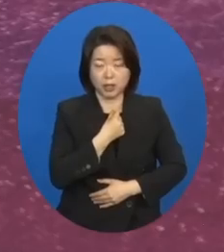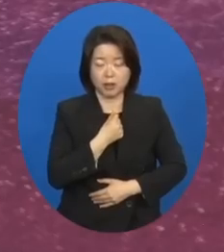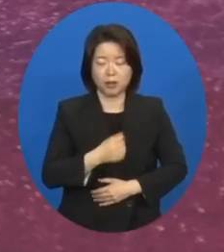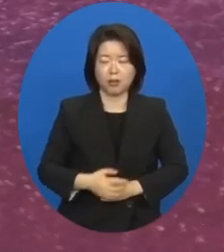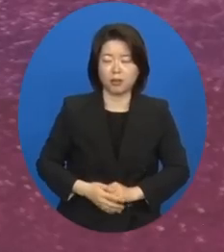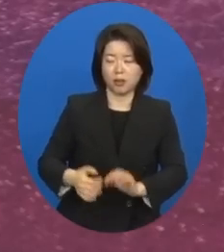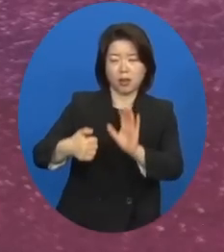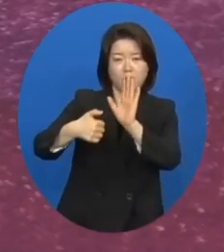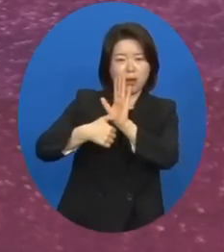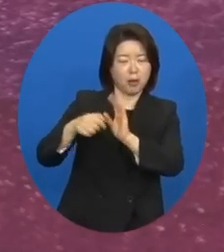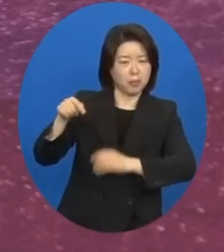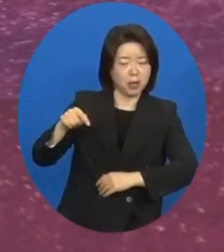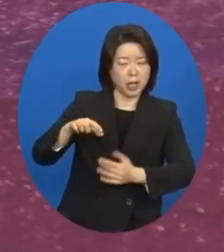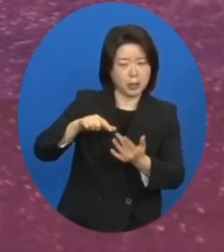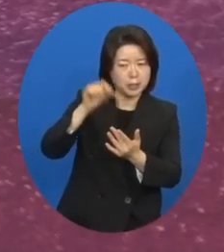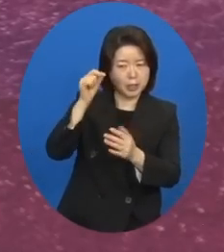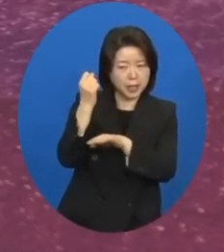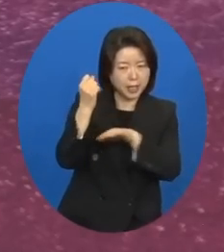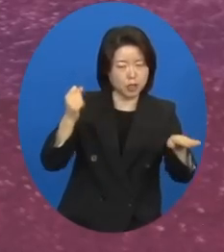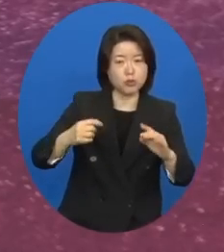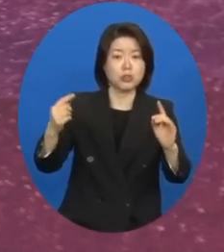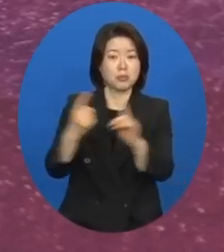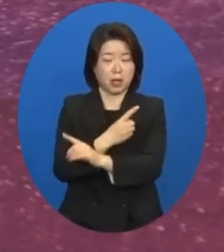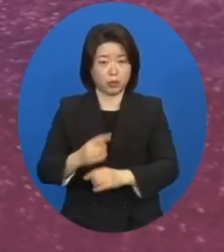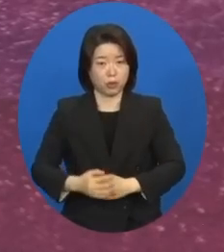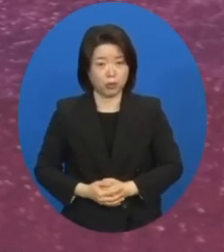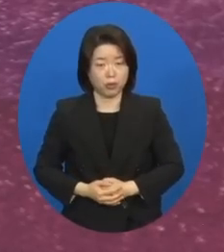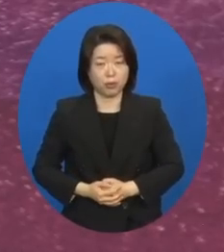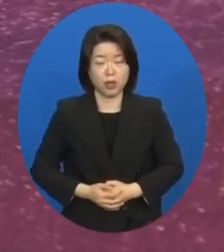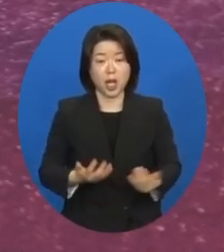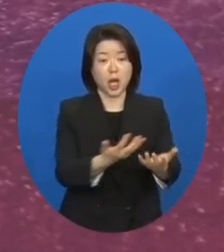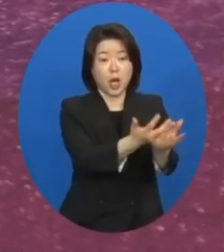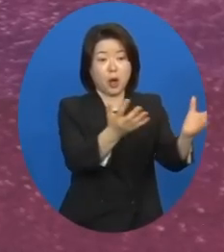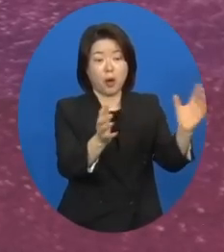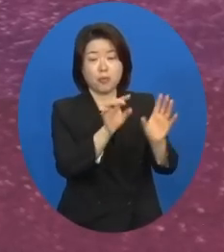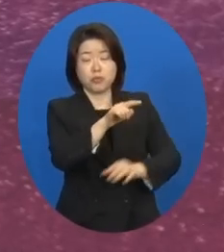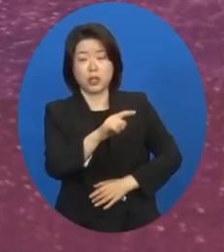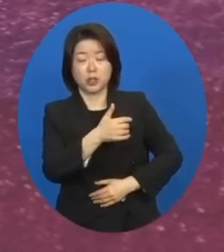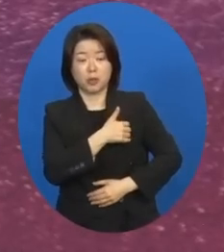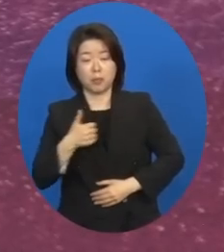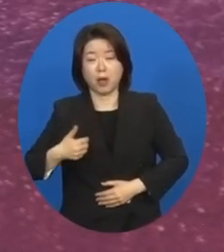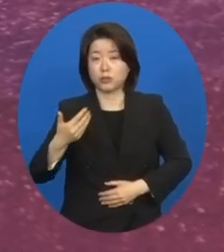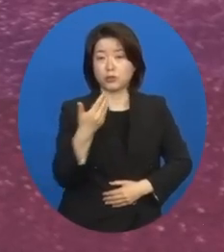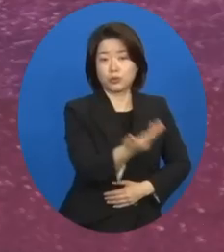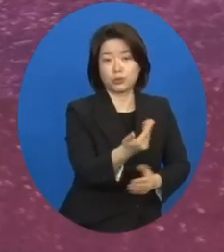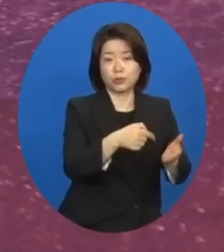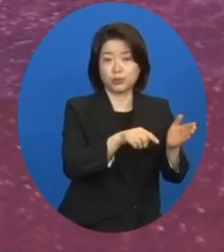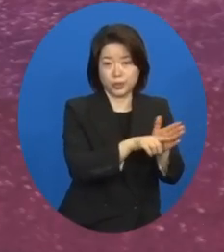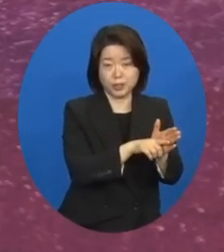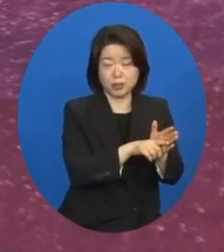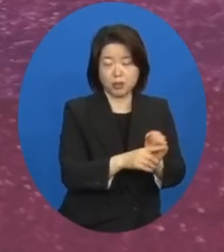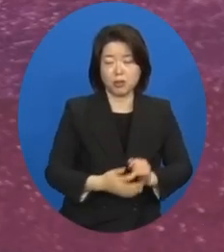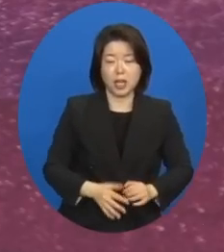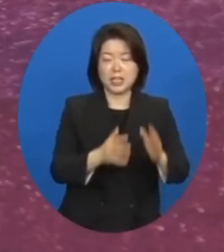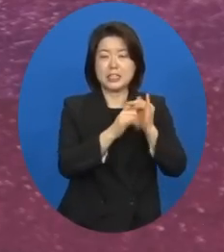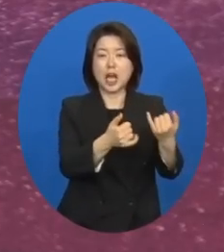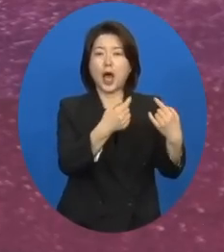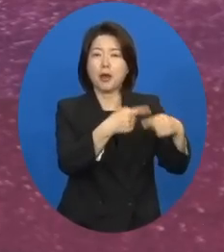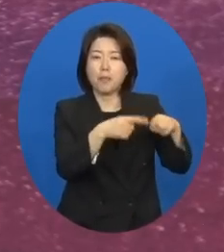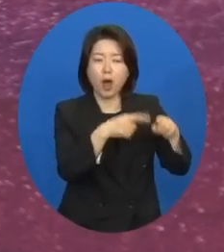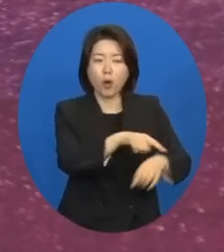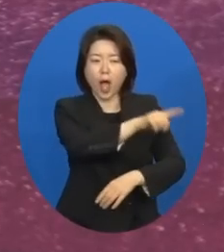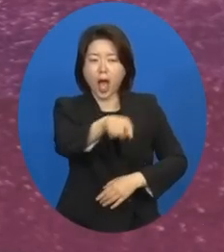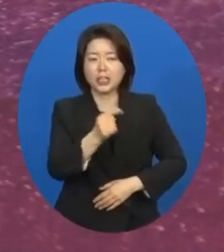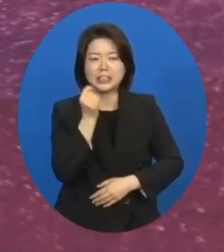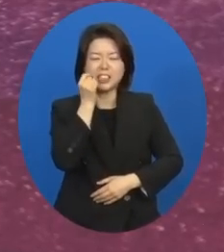기준이 바뀌게 돼요. 무리에게 만족을 주고자 하기 위해서, 이 사람의 평가와 인기를 얻기